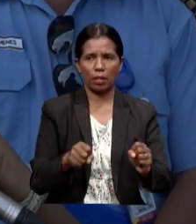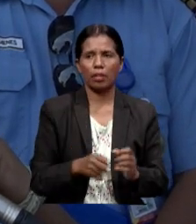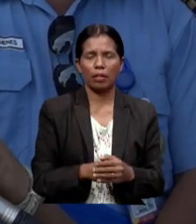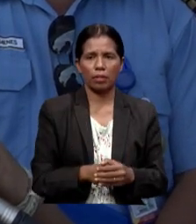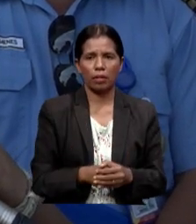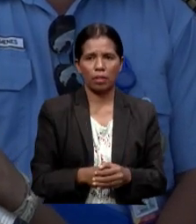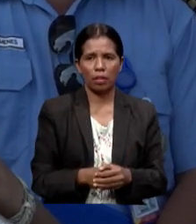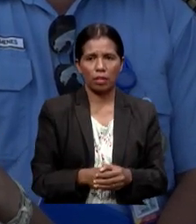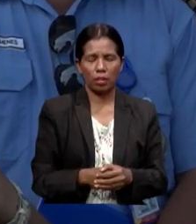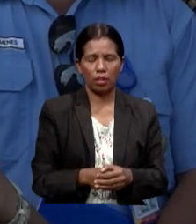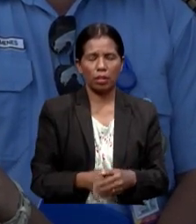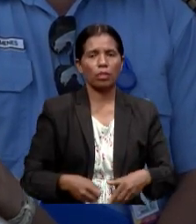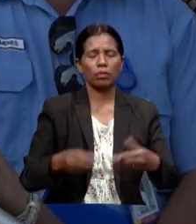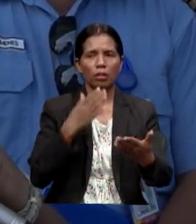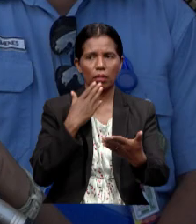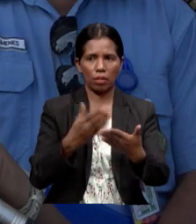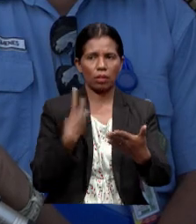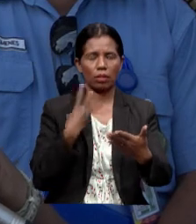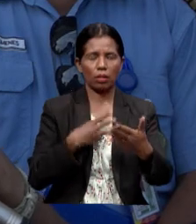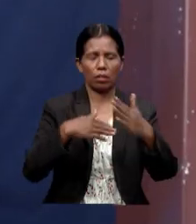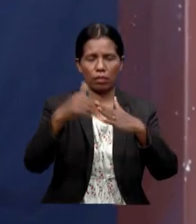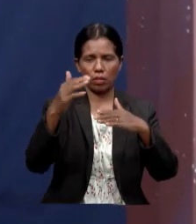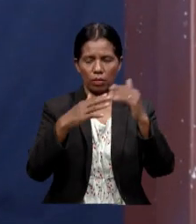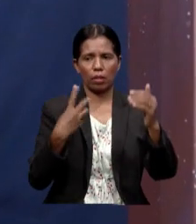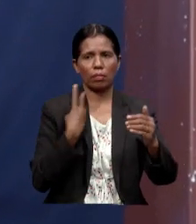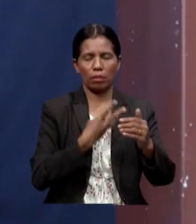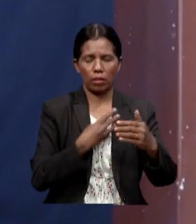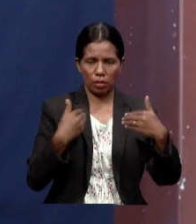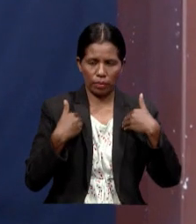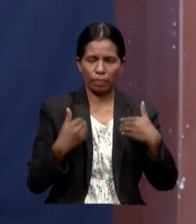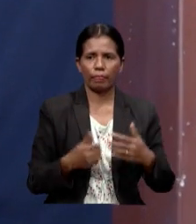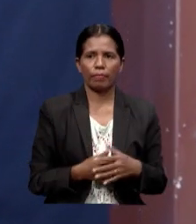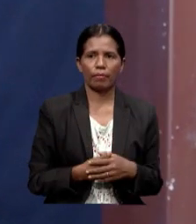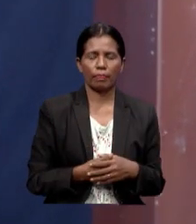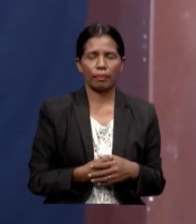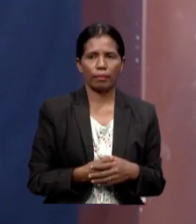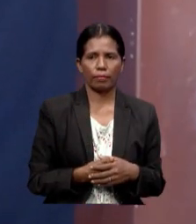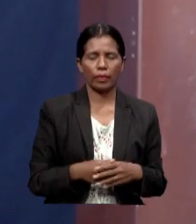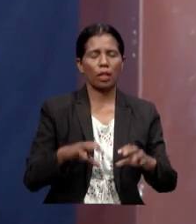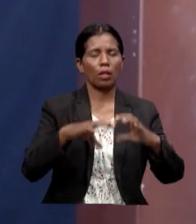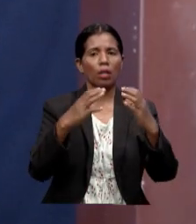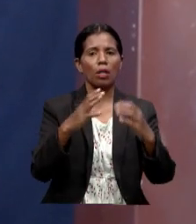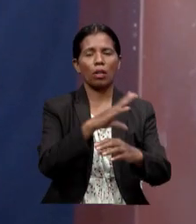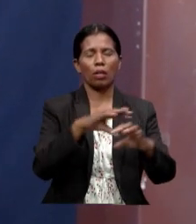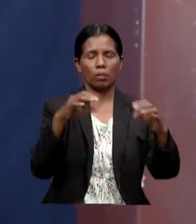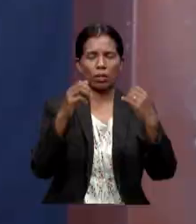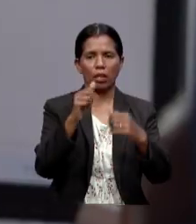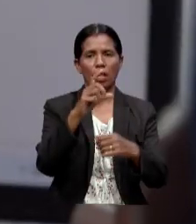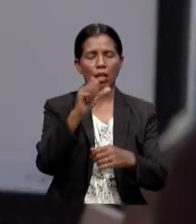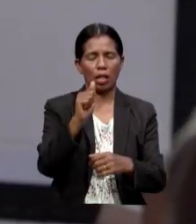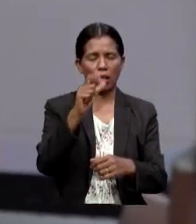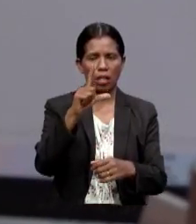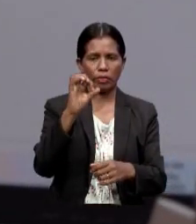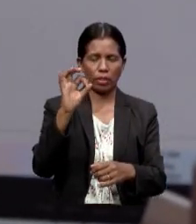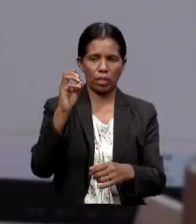implicações, e tem infraestrutura básica no BMI. Komisario Autoridade Aduaneira Alfandega, J. Antonio Fatima Abelio Hateten,